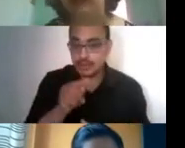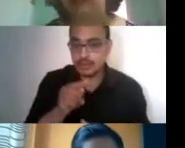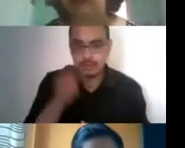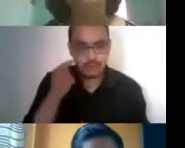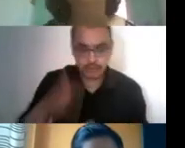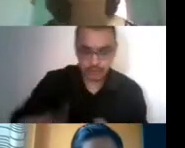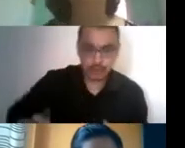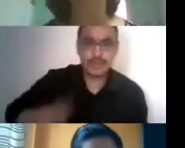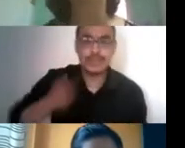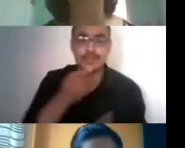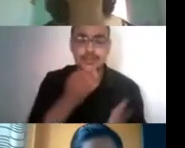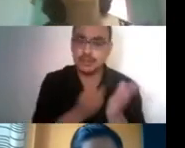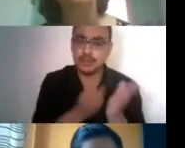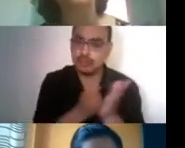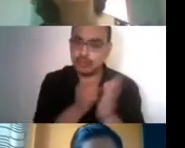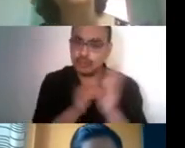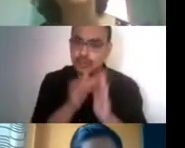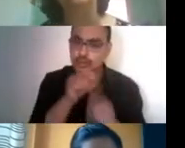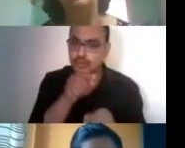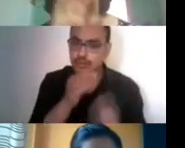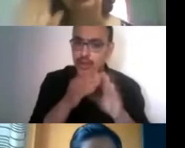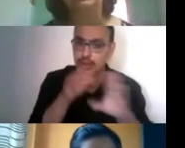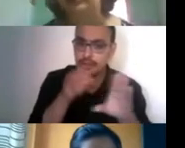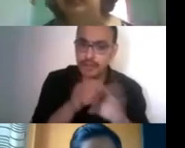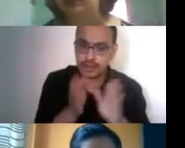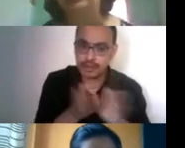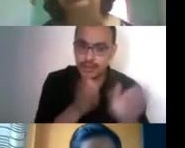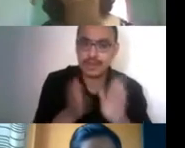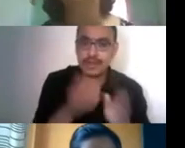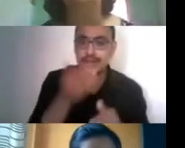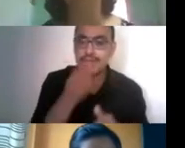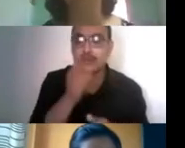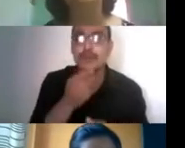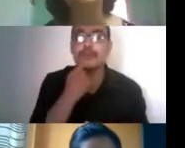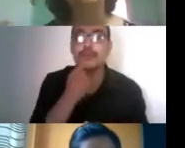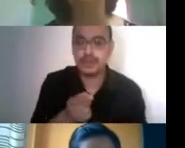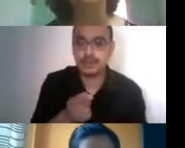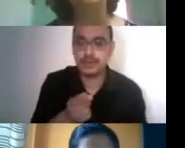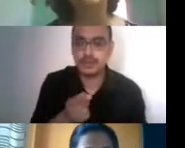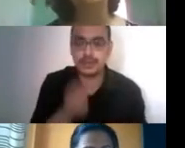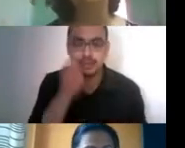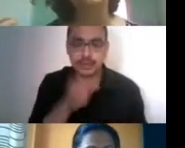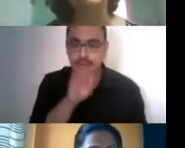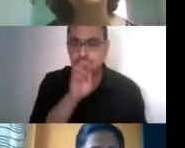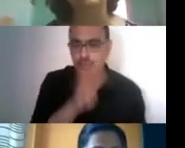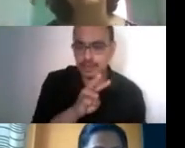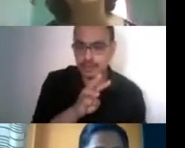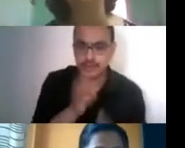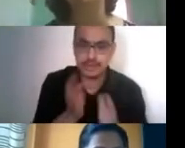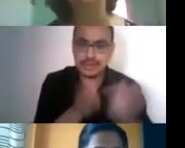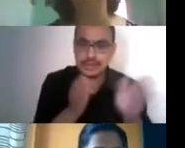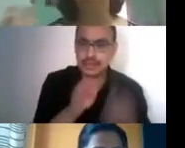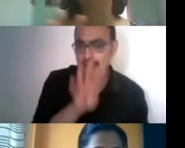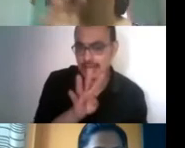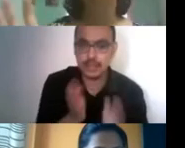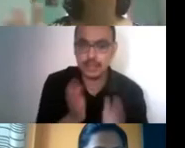भने, हामीले त्यो घरेलु हिंसाको फेजलाई अथवा चरणलाई हेर्ने हो भने, कसैले 3-4 3 चरण, कसैले 4, कसैले 5